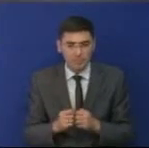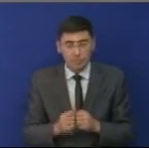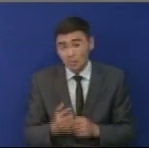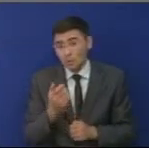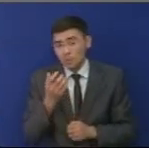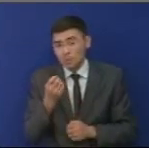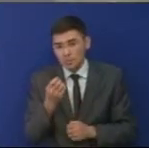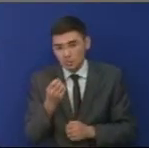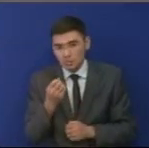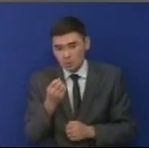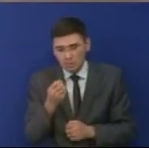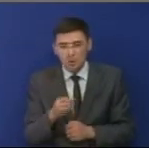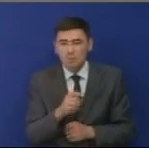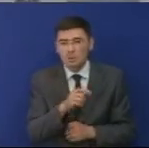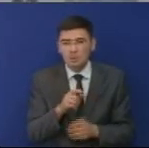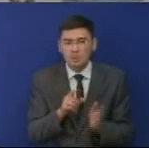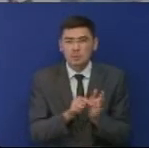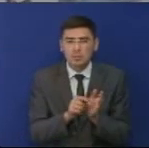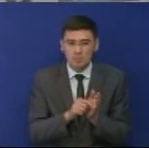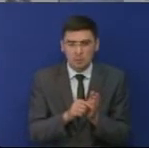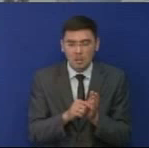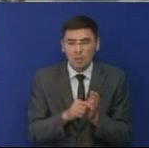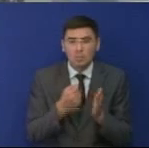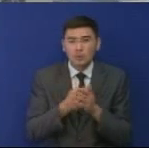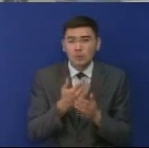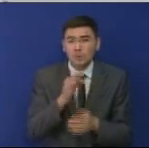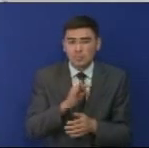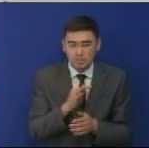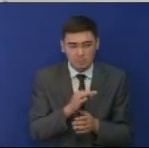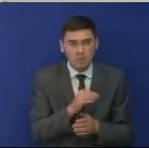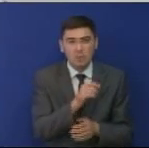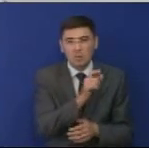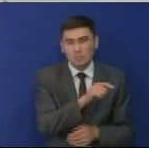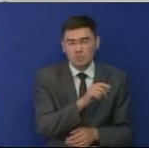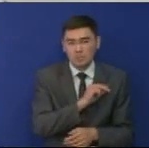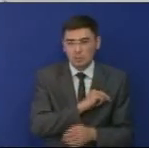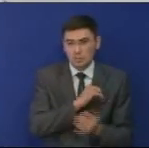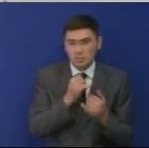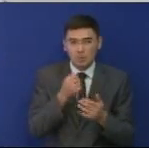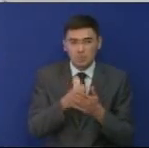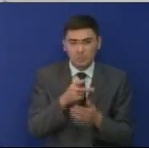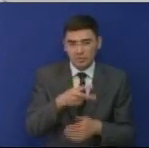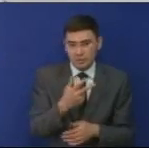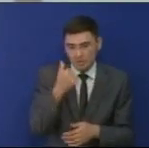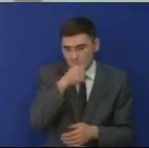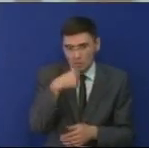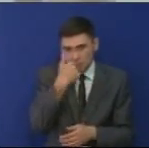государство отчисляет обязательные пенсионные взносы в размере до 5% с работодателей до 2023